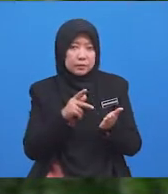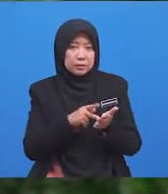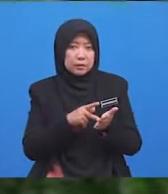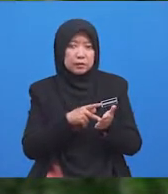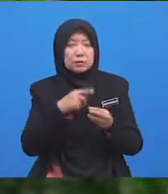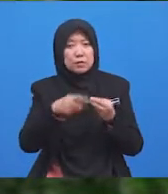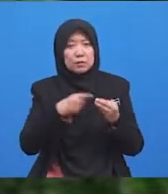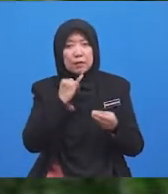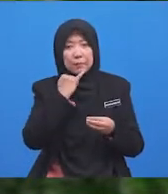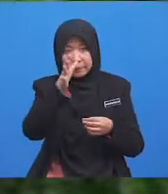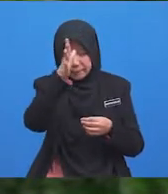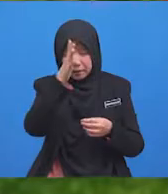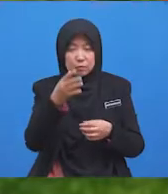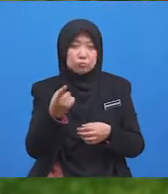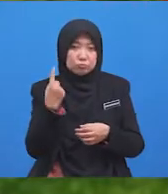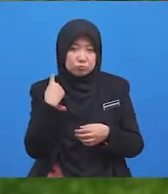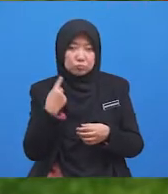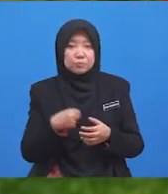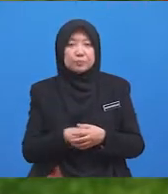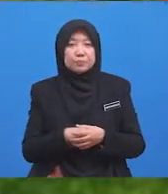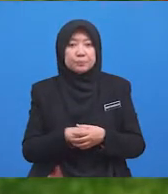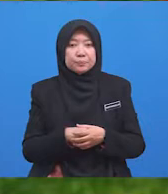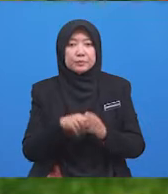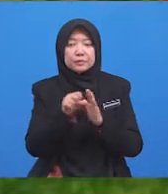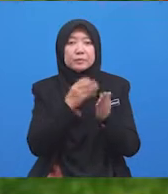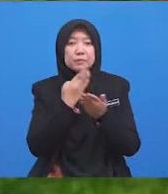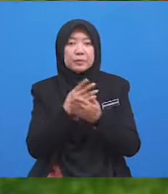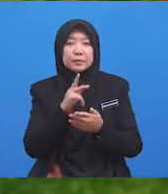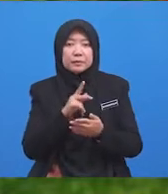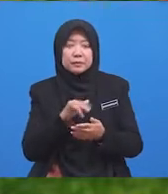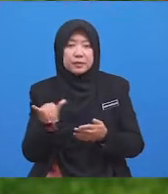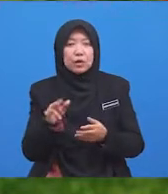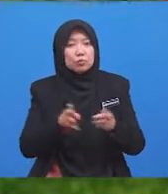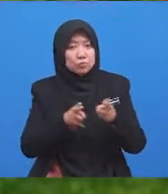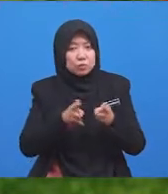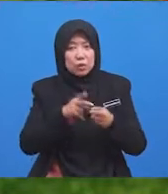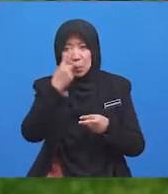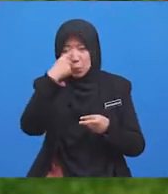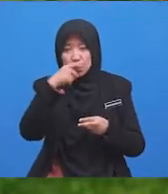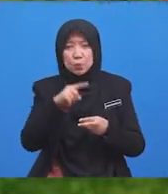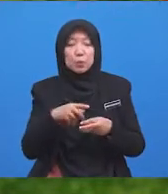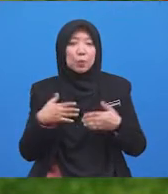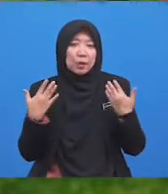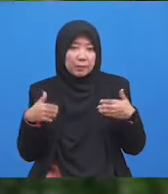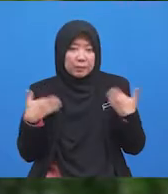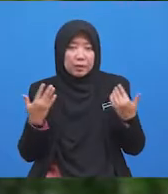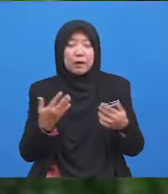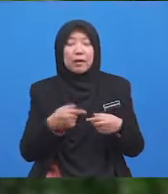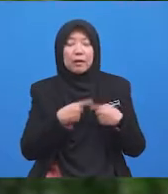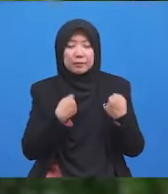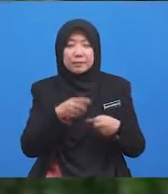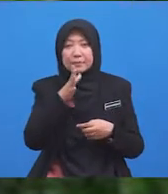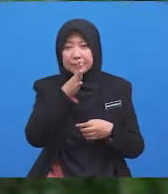tentang ibubapa terlebih dahulu sebaiknya berusahalah untuk menggembirakan hati mereka